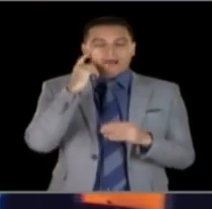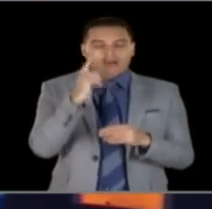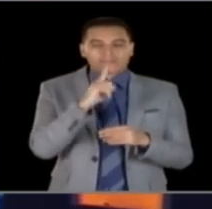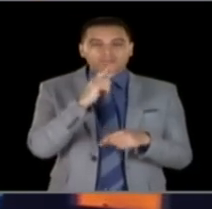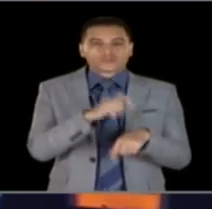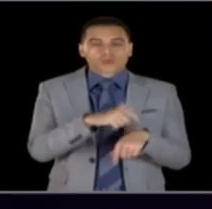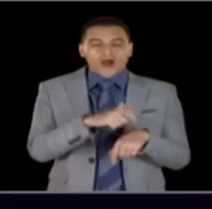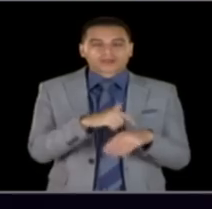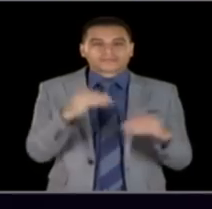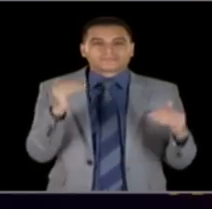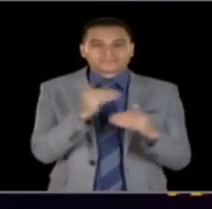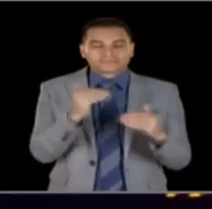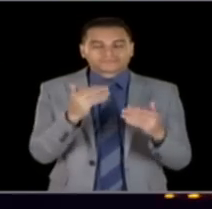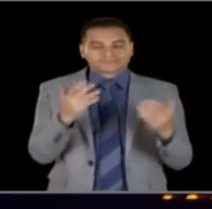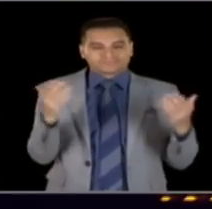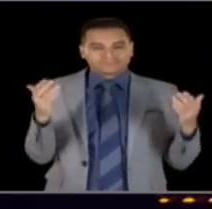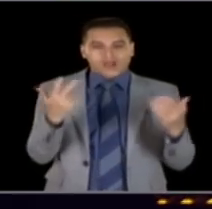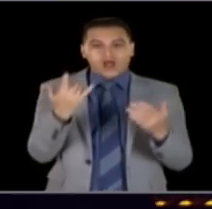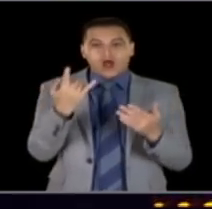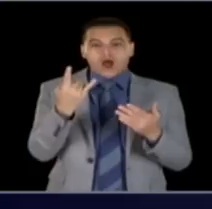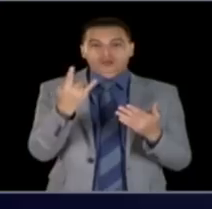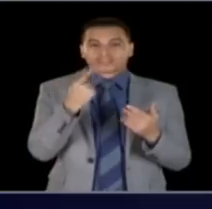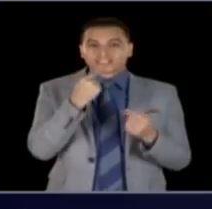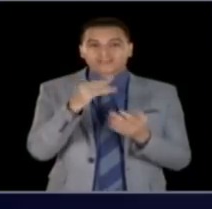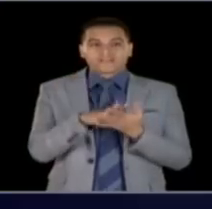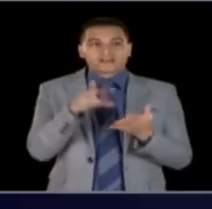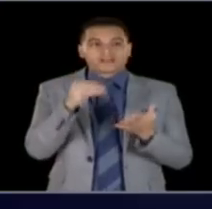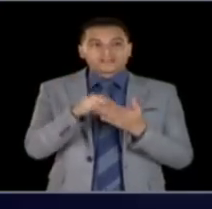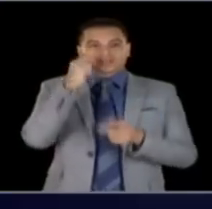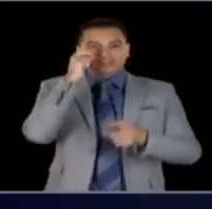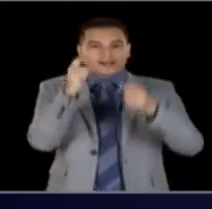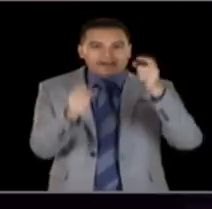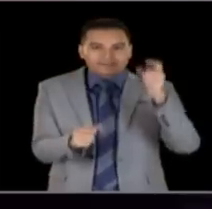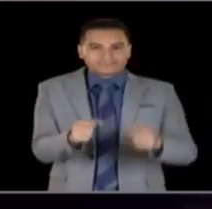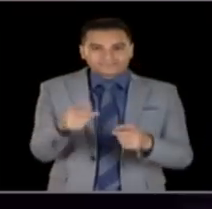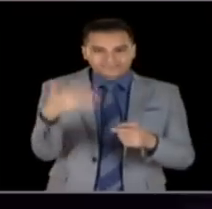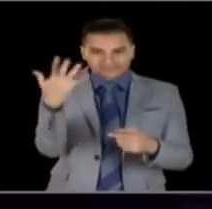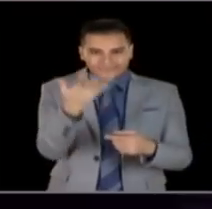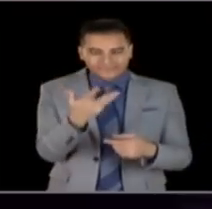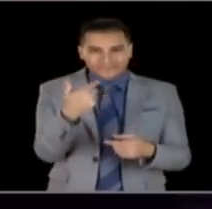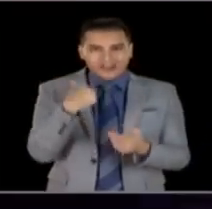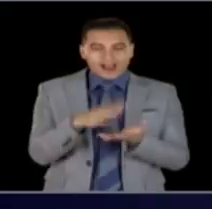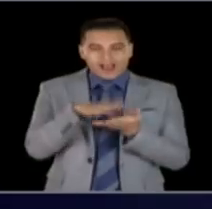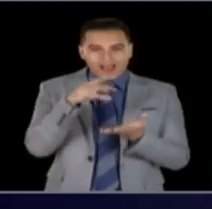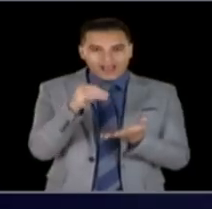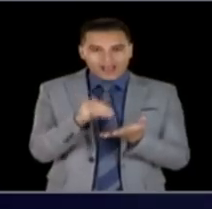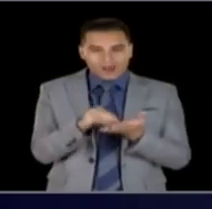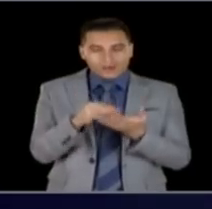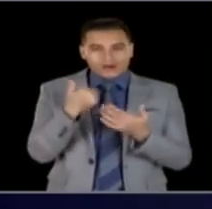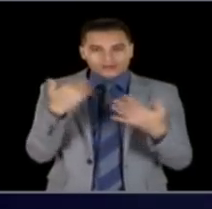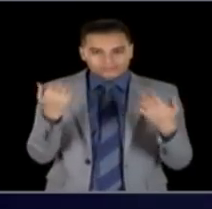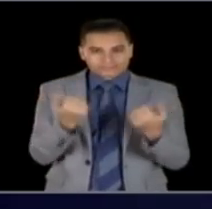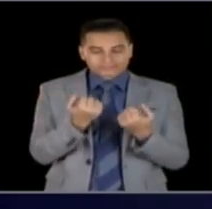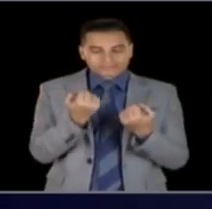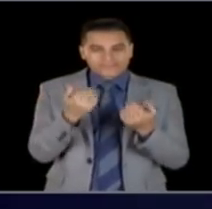يعني التواصل ما بين اول 10 ثواني حاله ذهول من السؤال. بالظبط كده. بعد